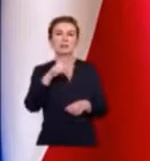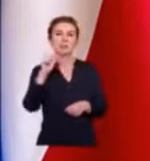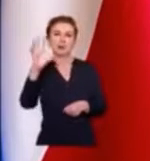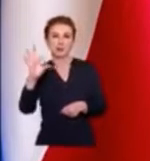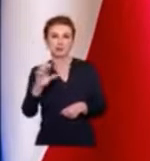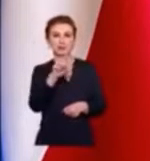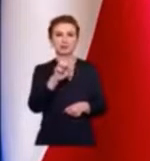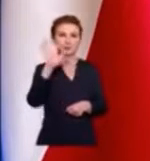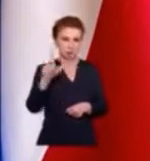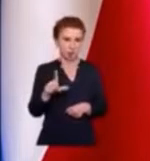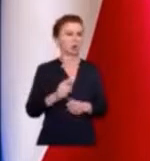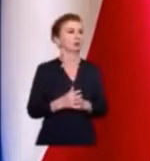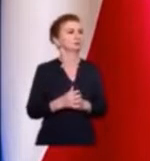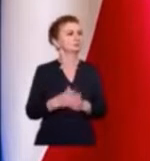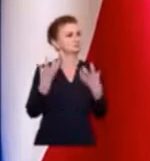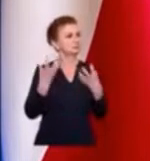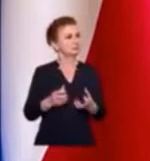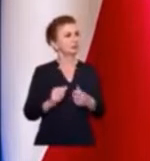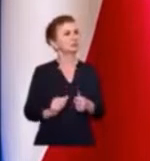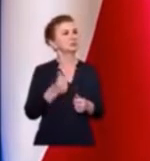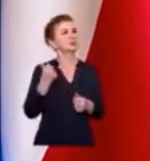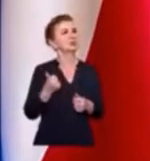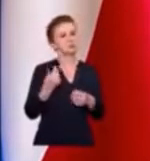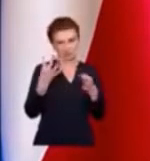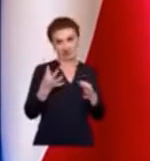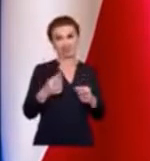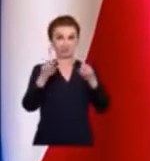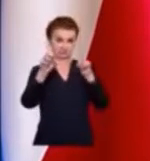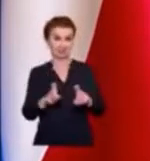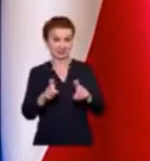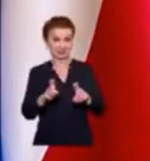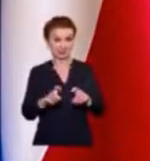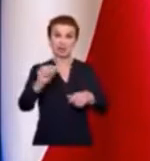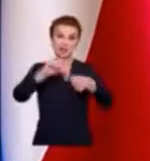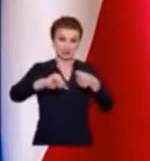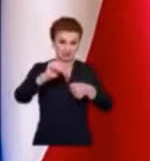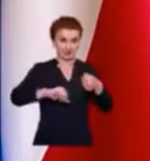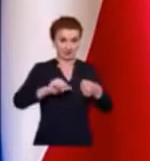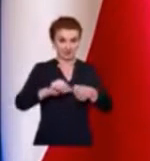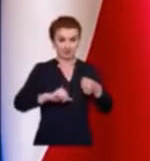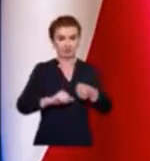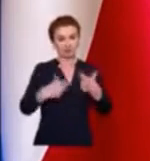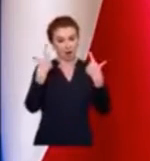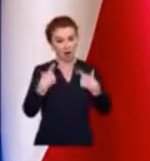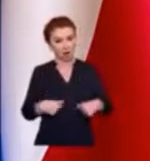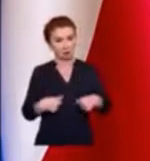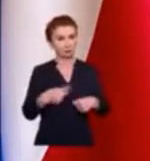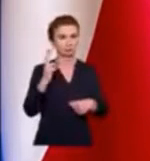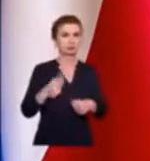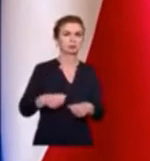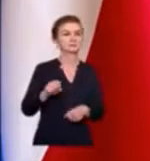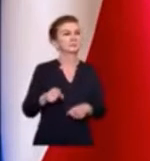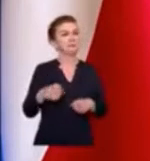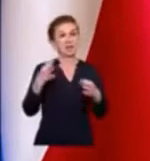jesteśmy w trakcie takiego drive-thru, czyli testowania osób, które są w tej